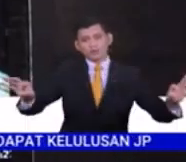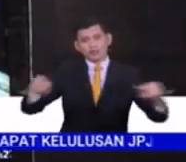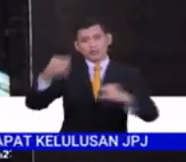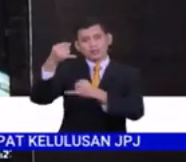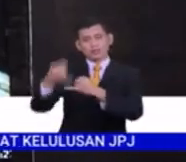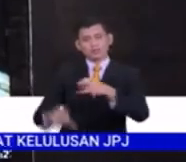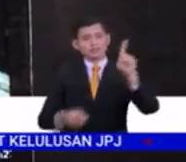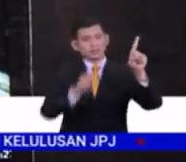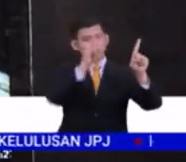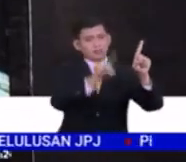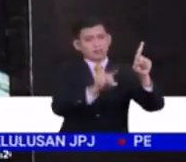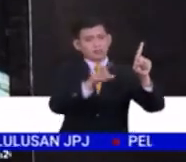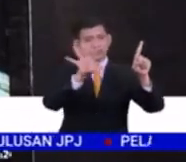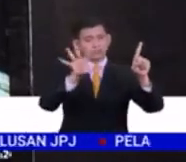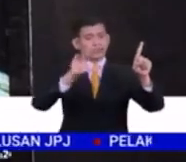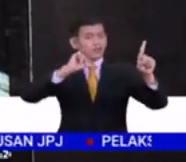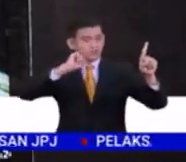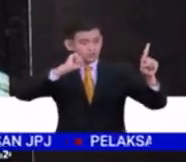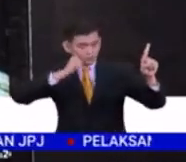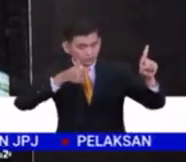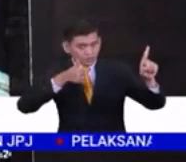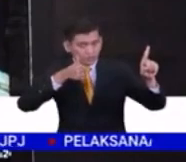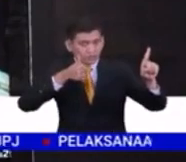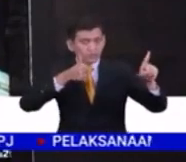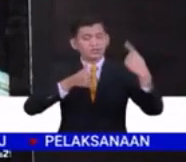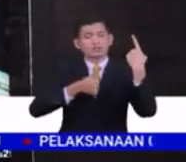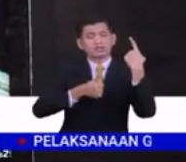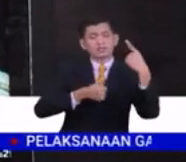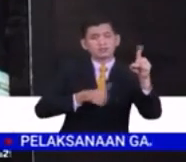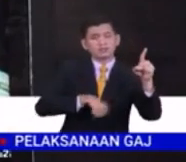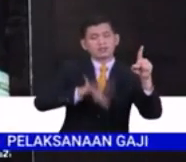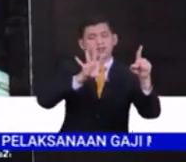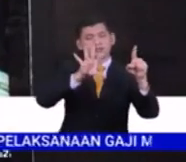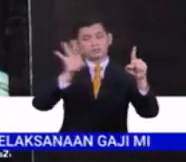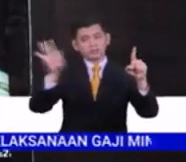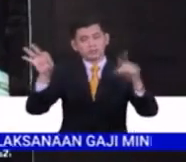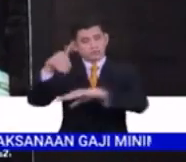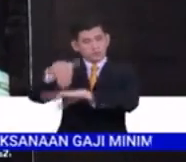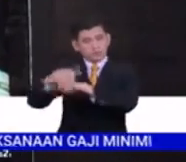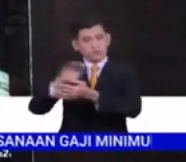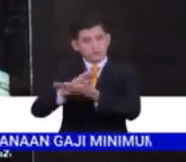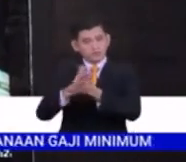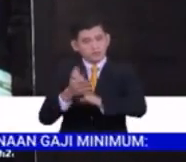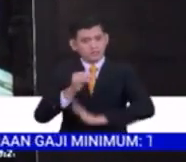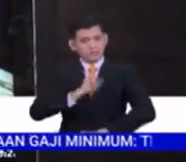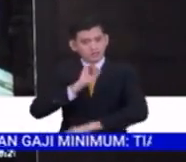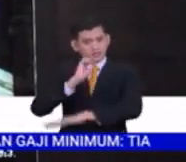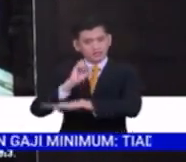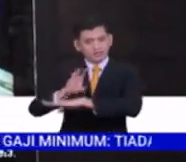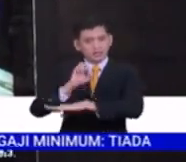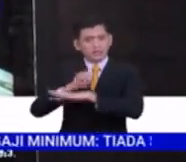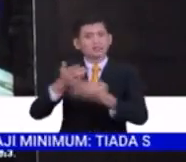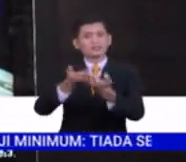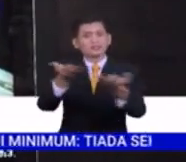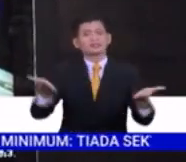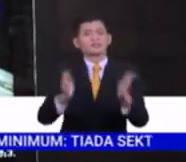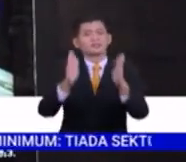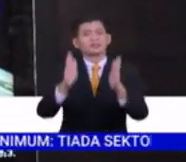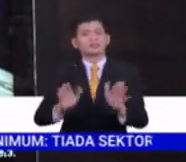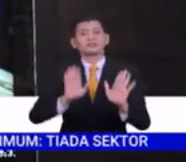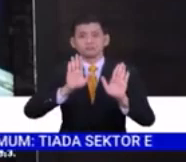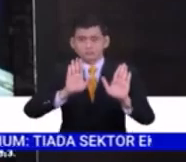Tara ada satu Mei besok 1959 malam oleh itu saya kan supaya ras maupun nah